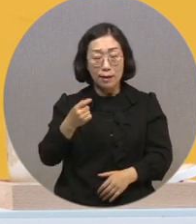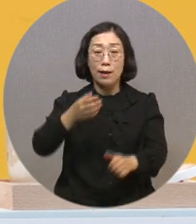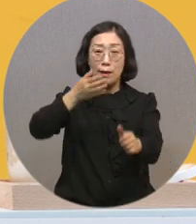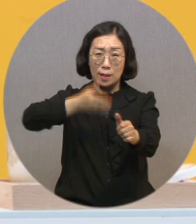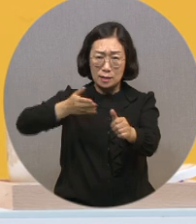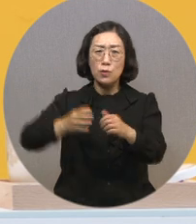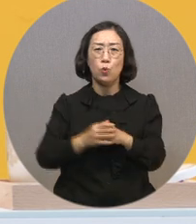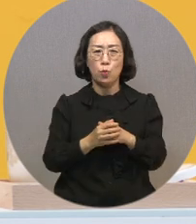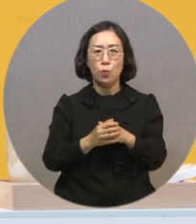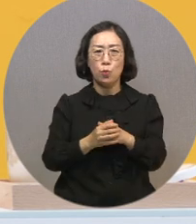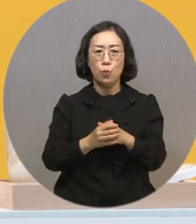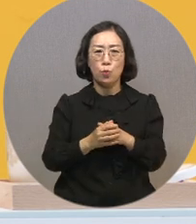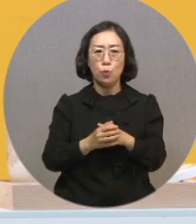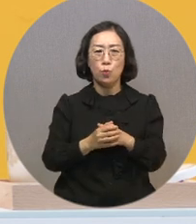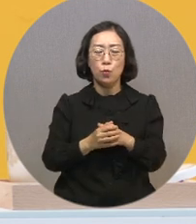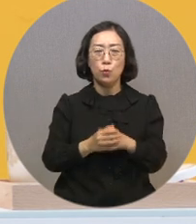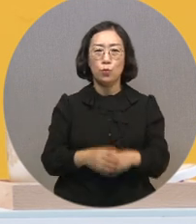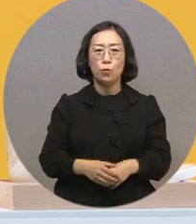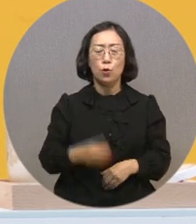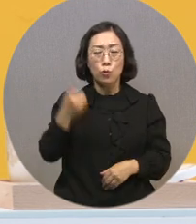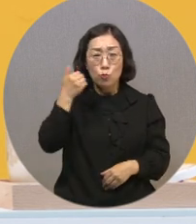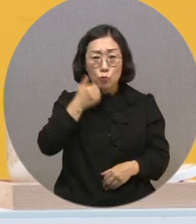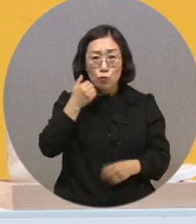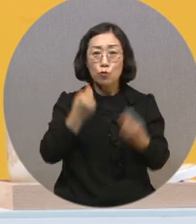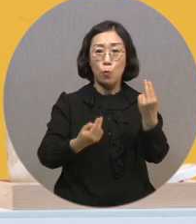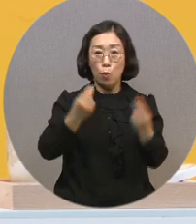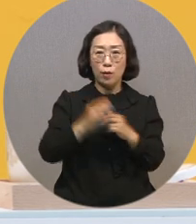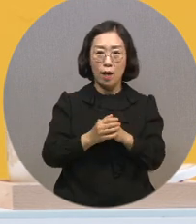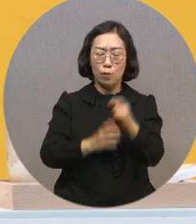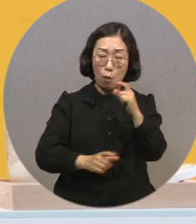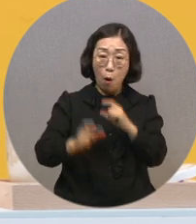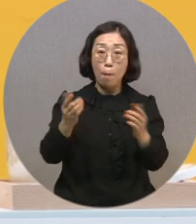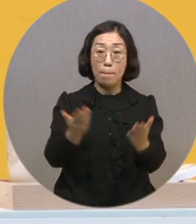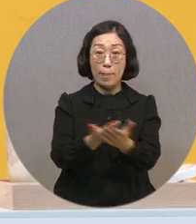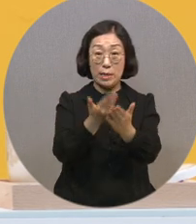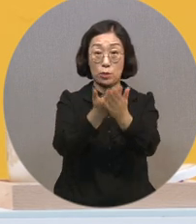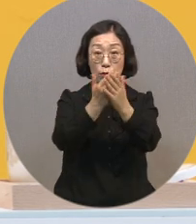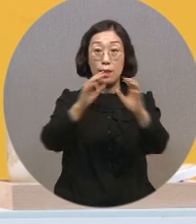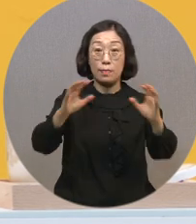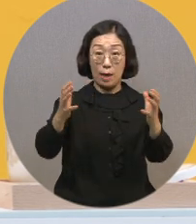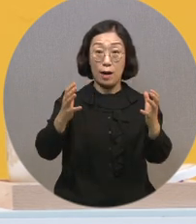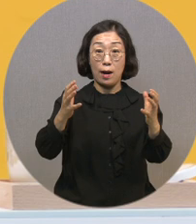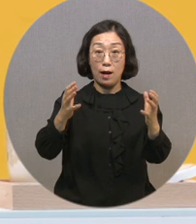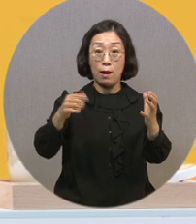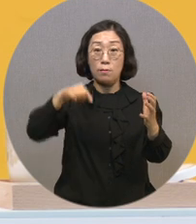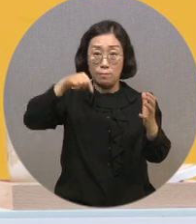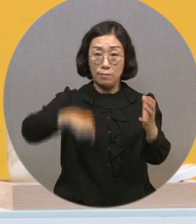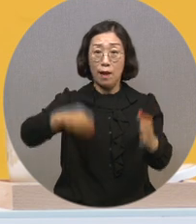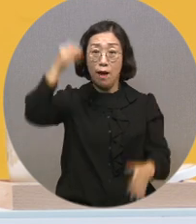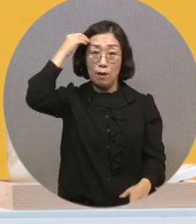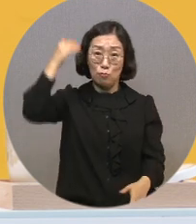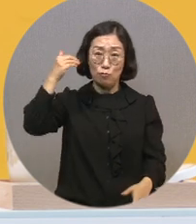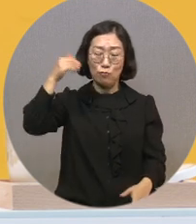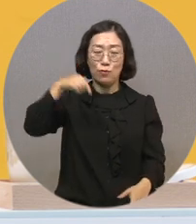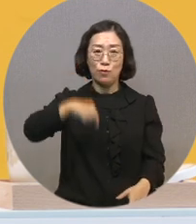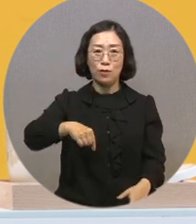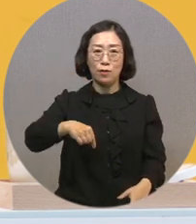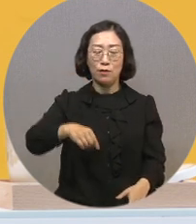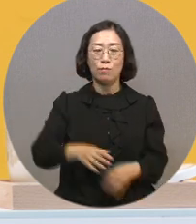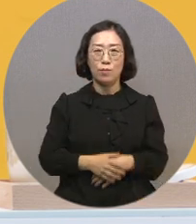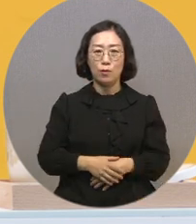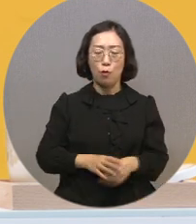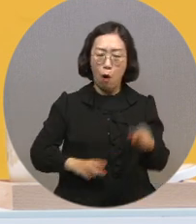이거는 정말 누구보다도 선진국이 되었다고 본다면 우리가